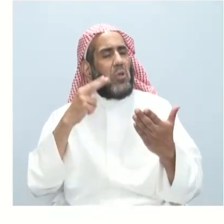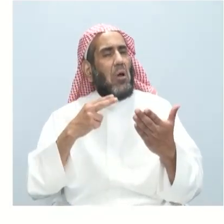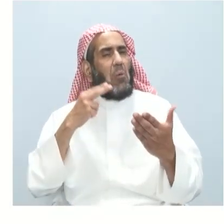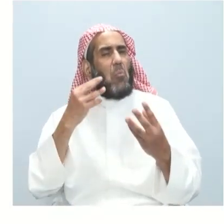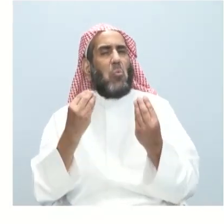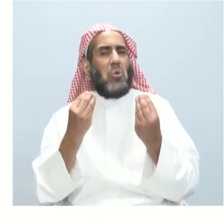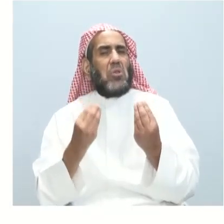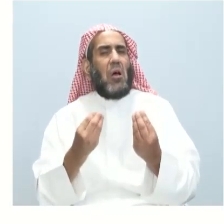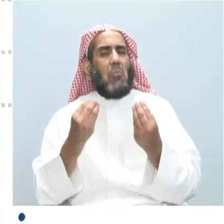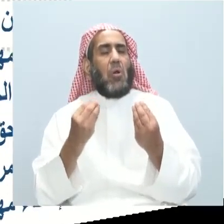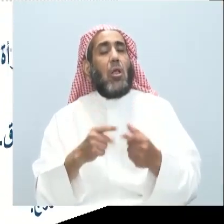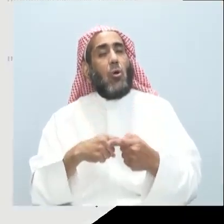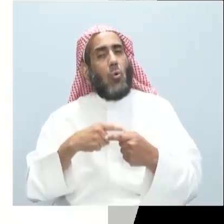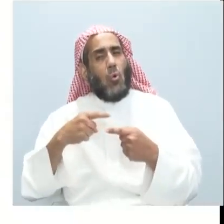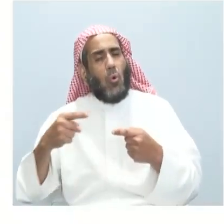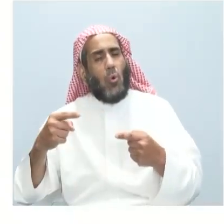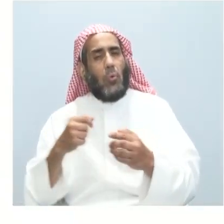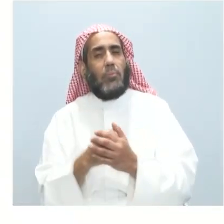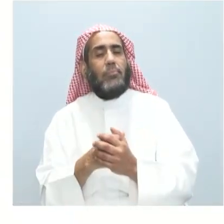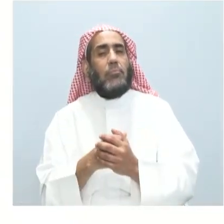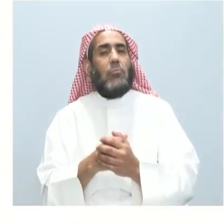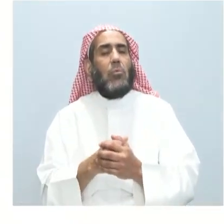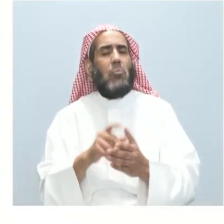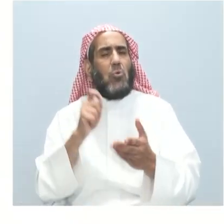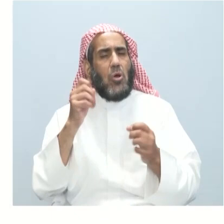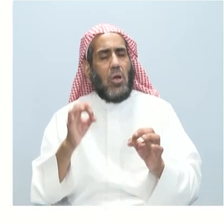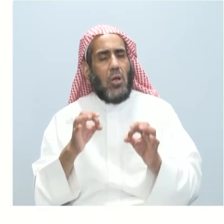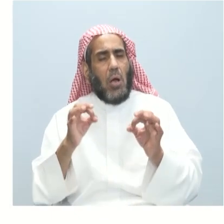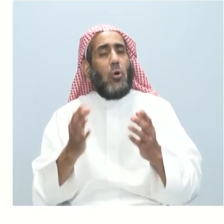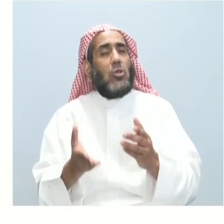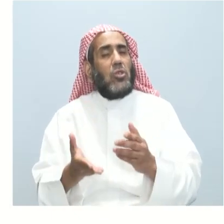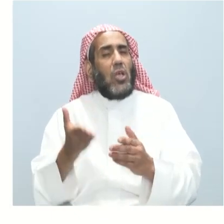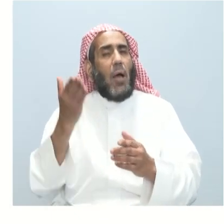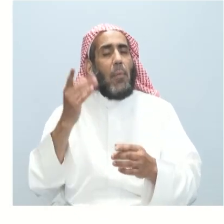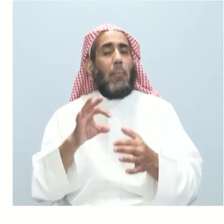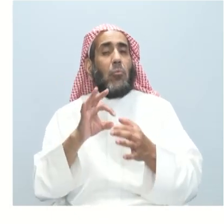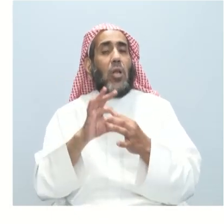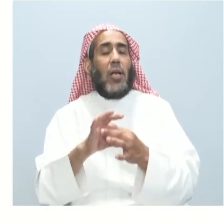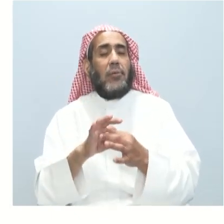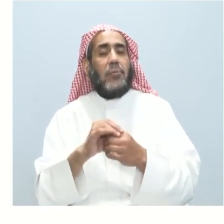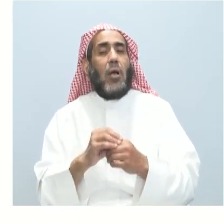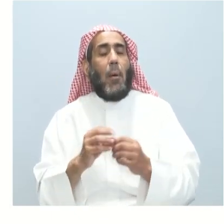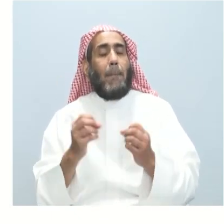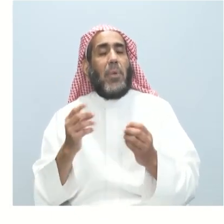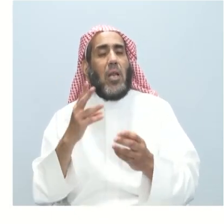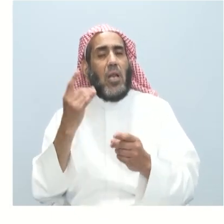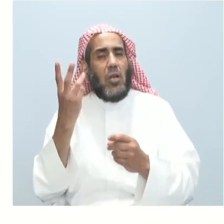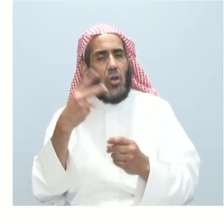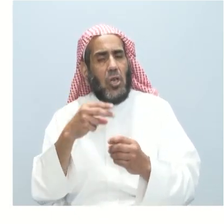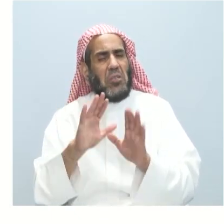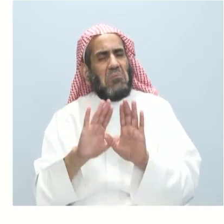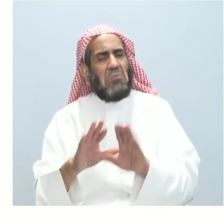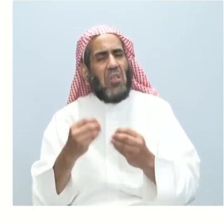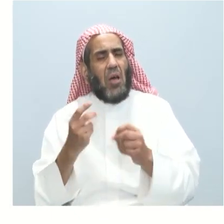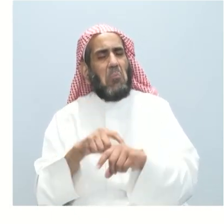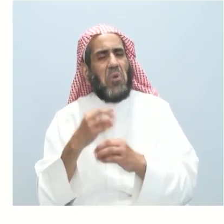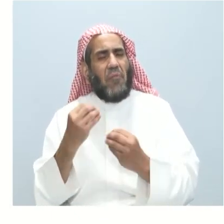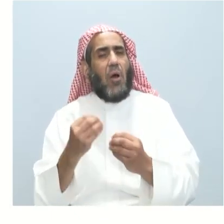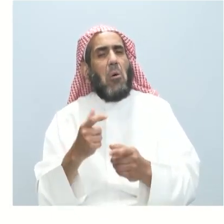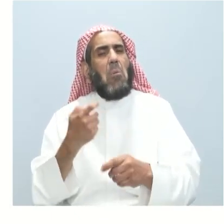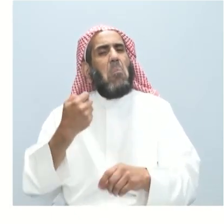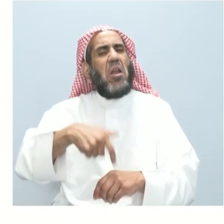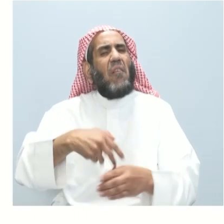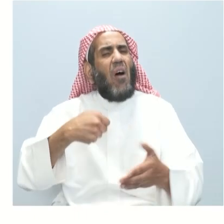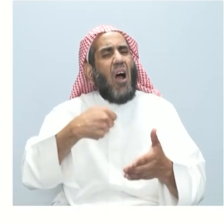والتروي هذه كله كلها حكم ساميه متعلقه بالعده هنا ما المقصود بالنفقه